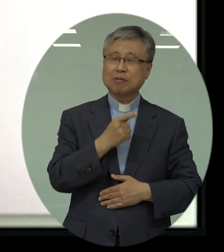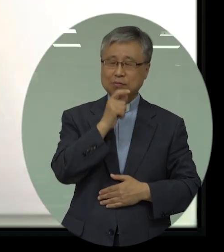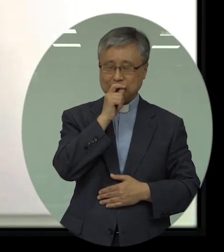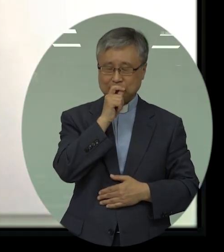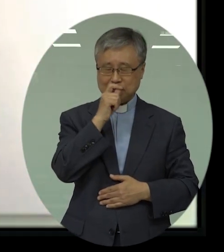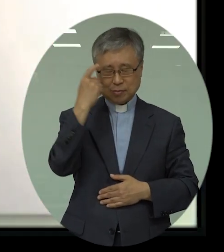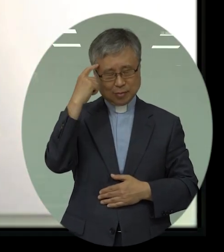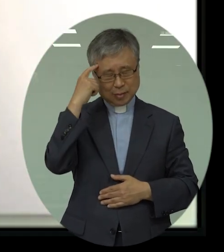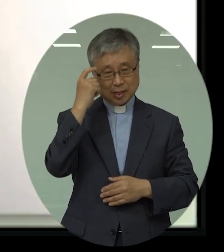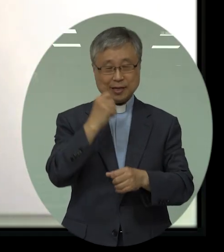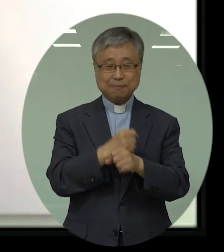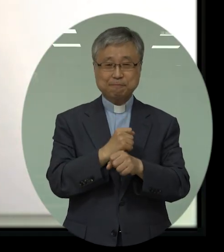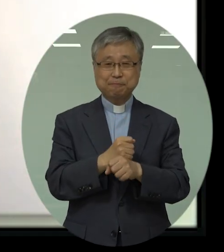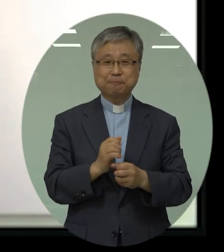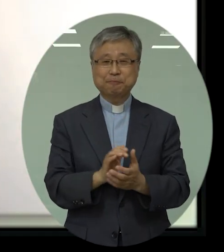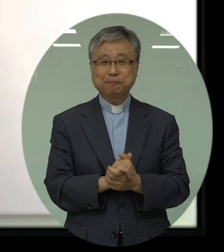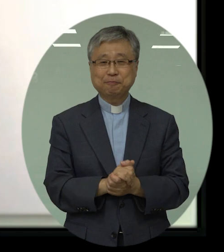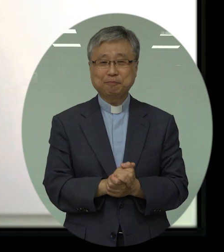침묵하기.